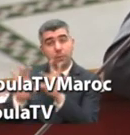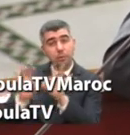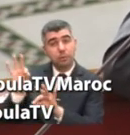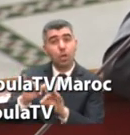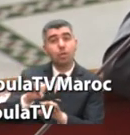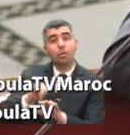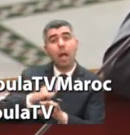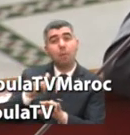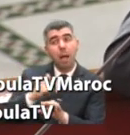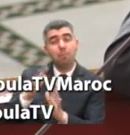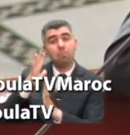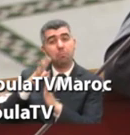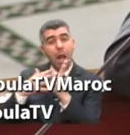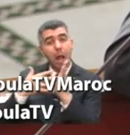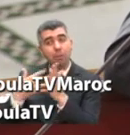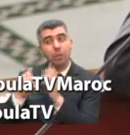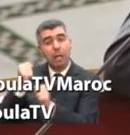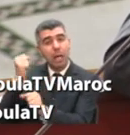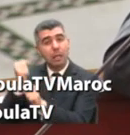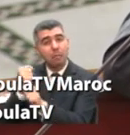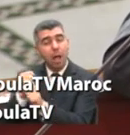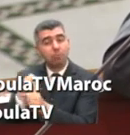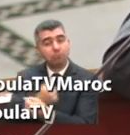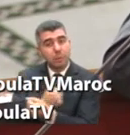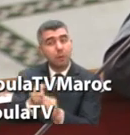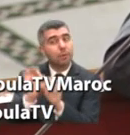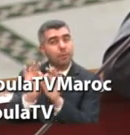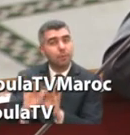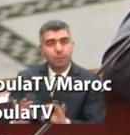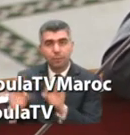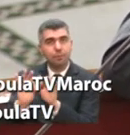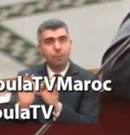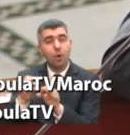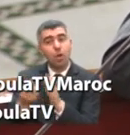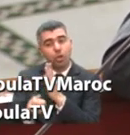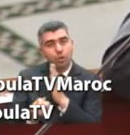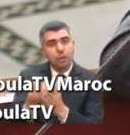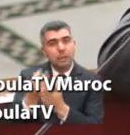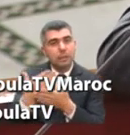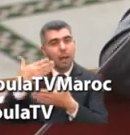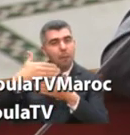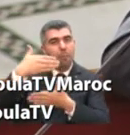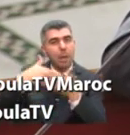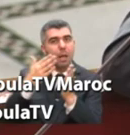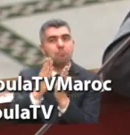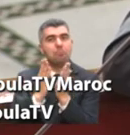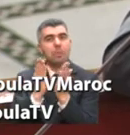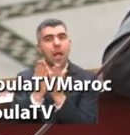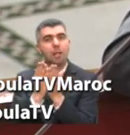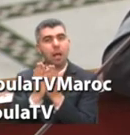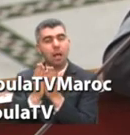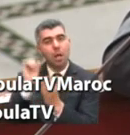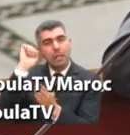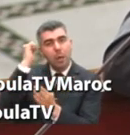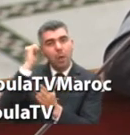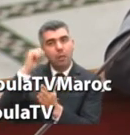من البرامج والتكوينات التأهيلية القصيرة المدى، وإحداث جيل جديد من مراكز التكوين المهني التي تسمى مدن المهن